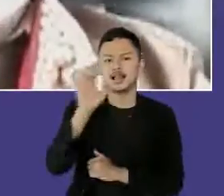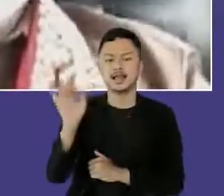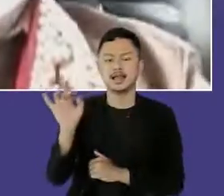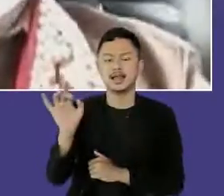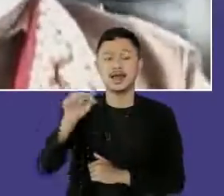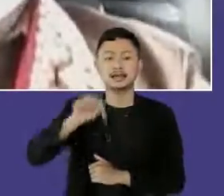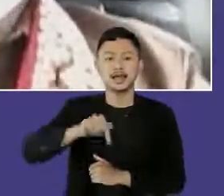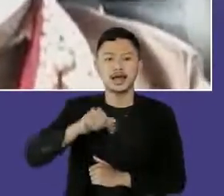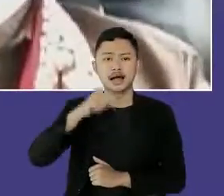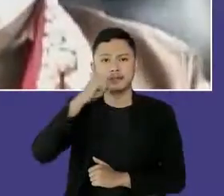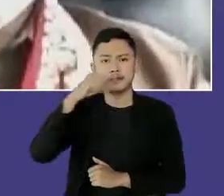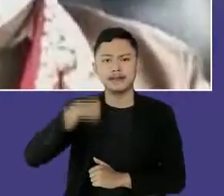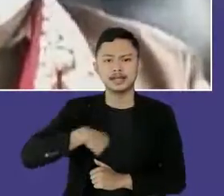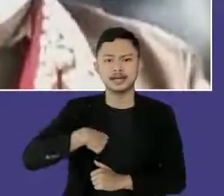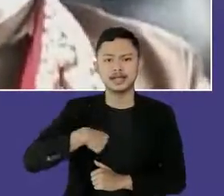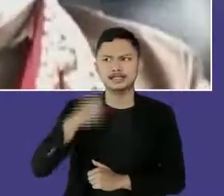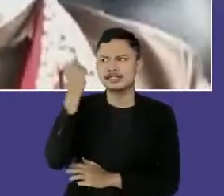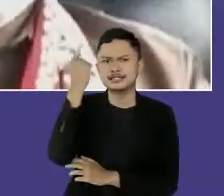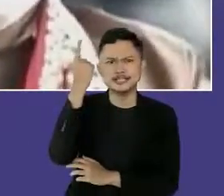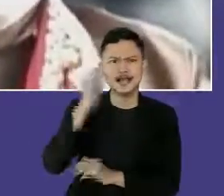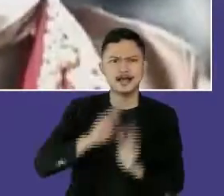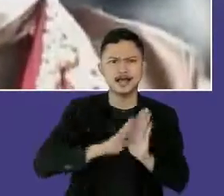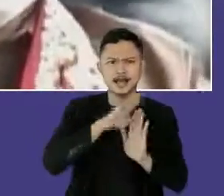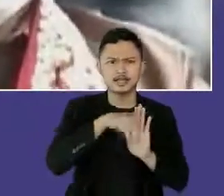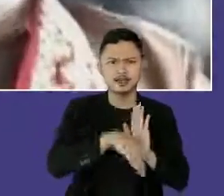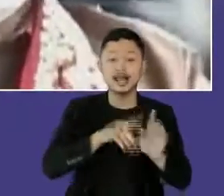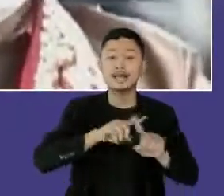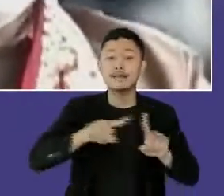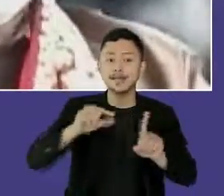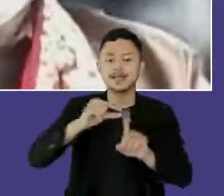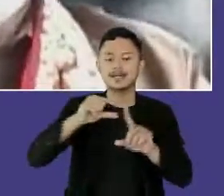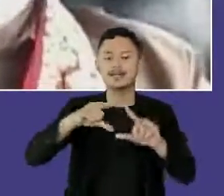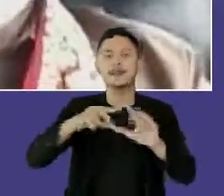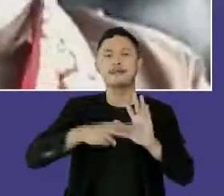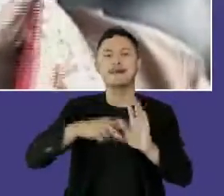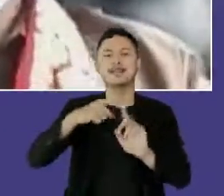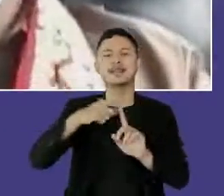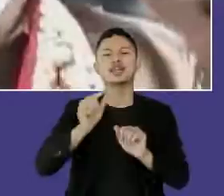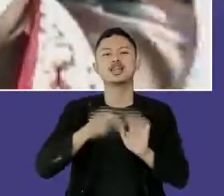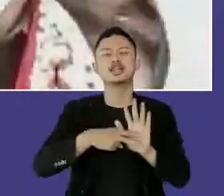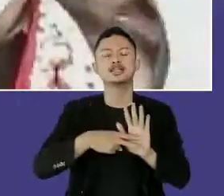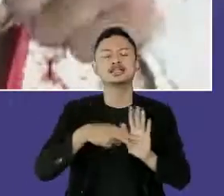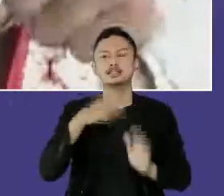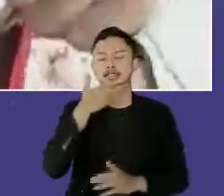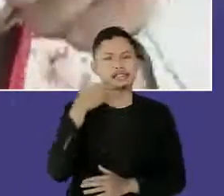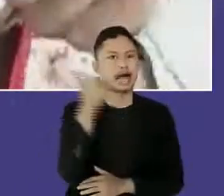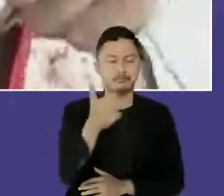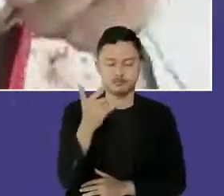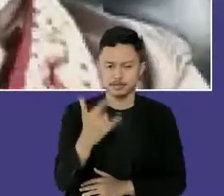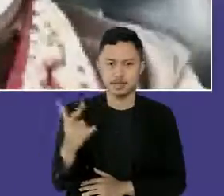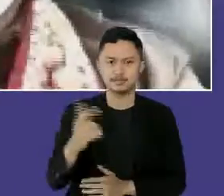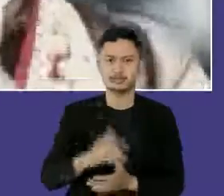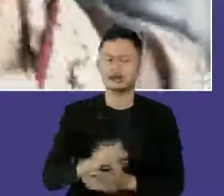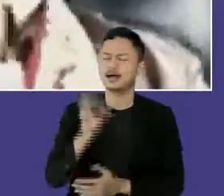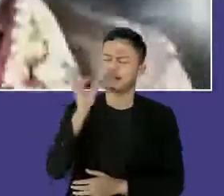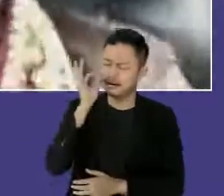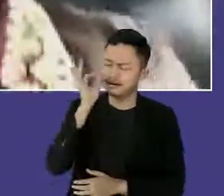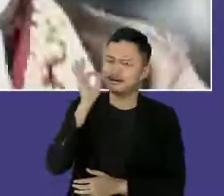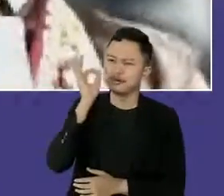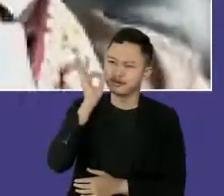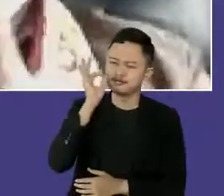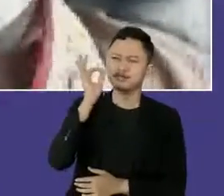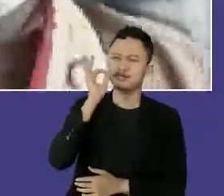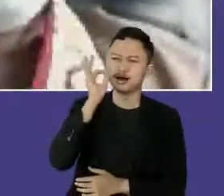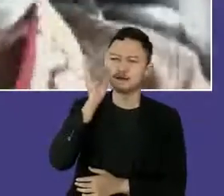Menteri, sinyal naik turun tetapi bagian pantunnya tetap cakep Pak Menteri. Luar biasa. Mohon maaf, mohon maaf,